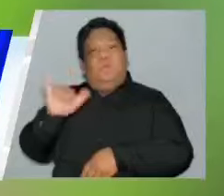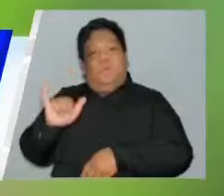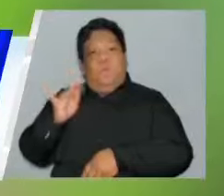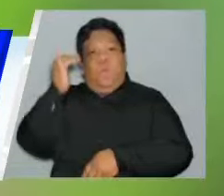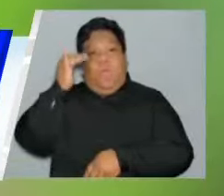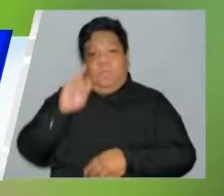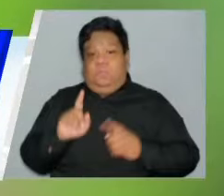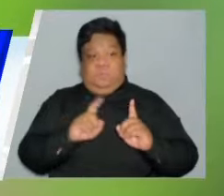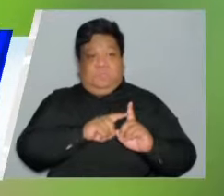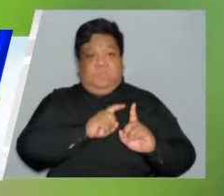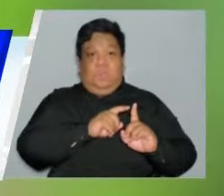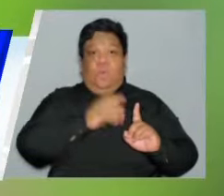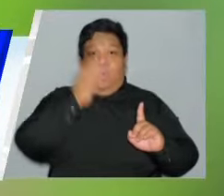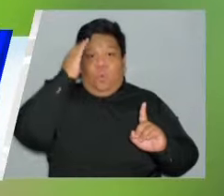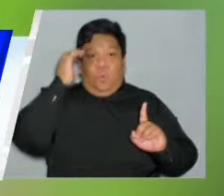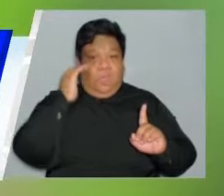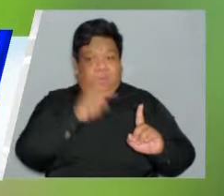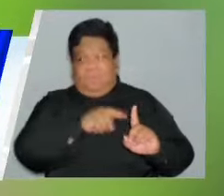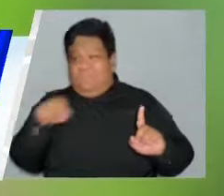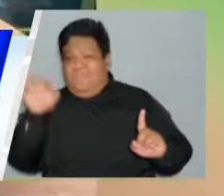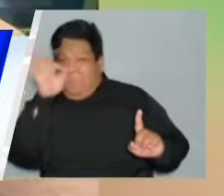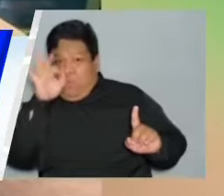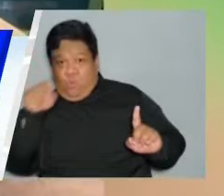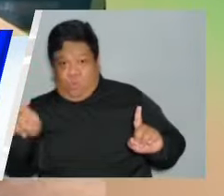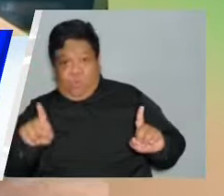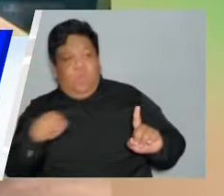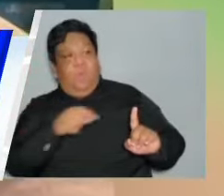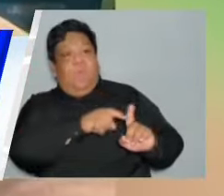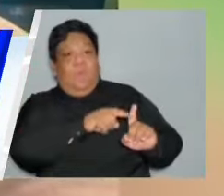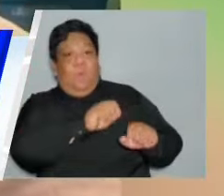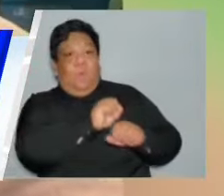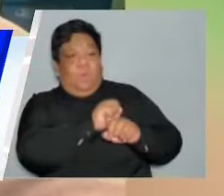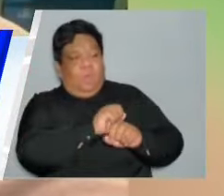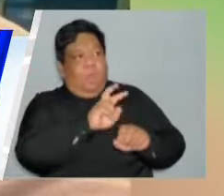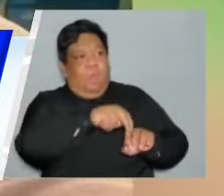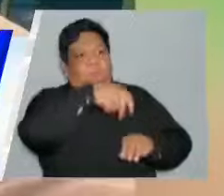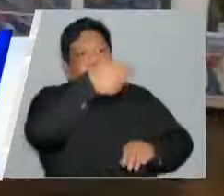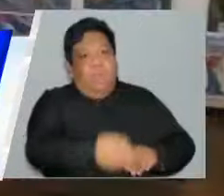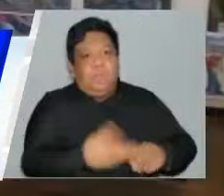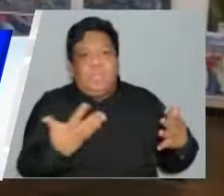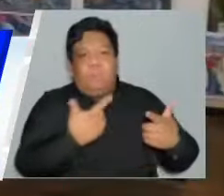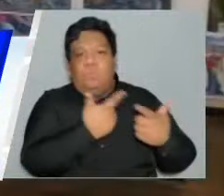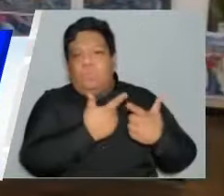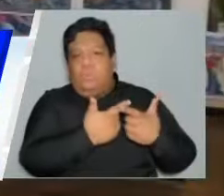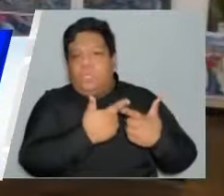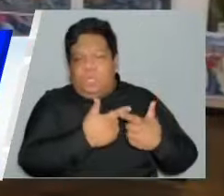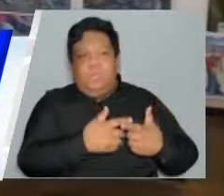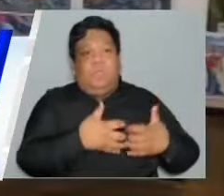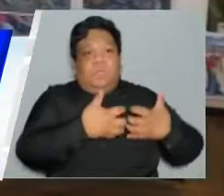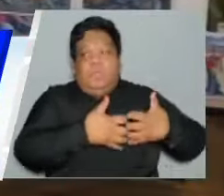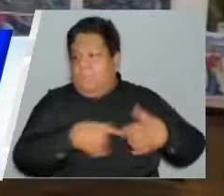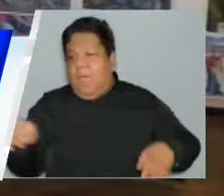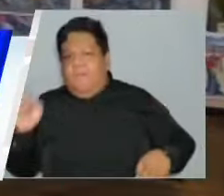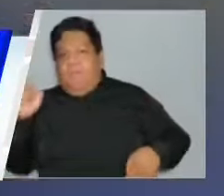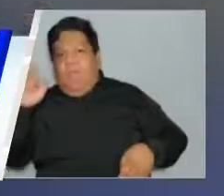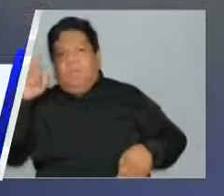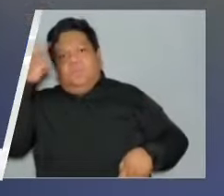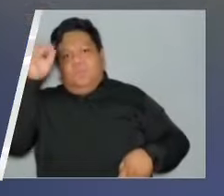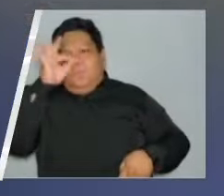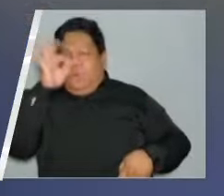Monico sa isang malaking press machine sa Busan. Pero mabilis na patay ni Monico ang machine, kaya nailigtas mula sa